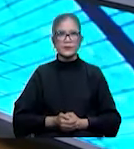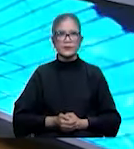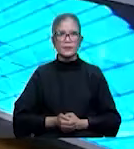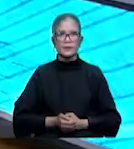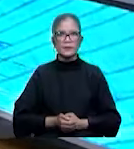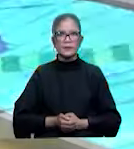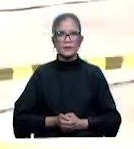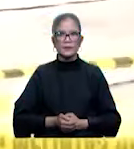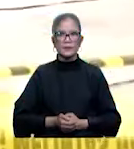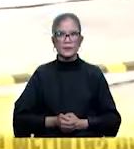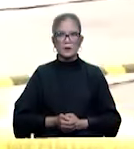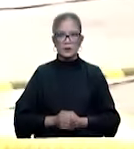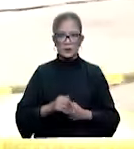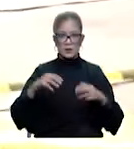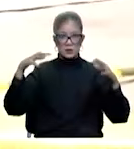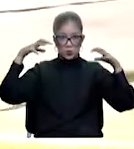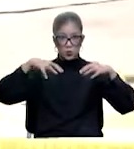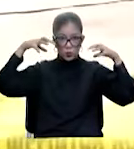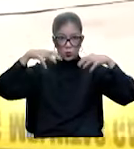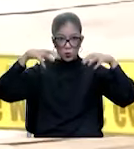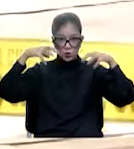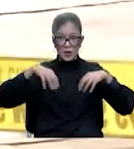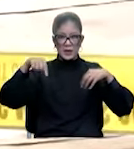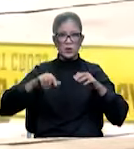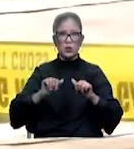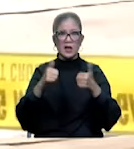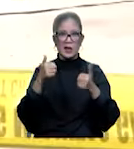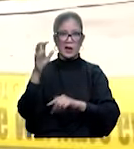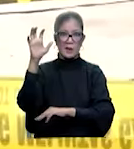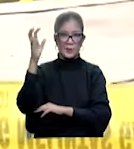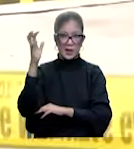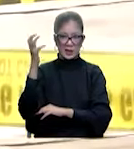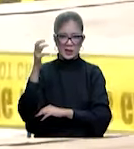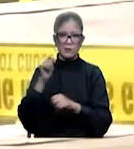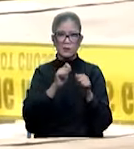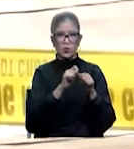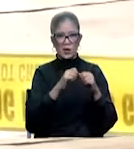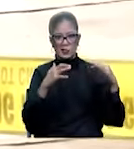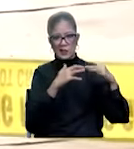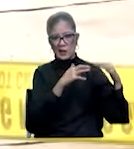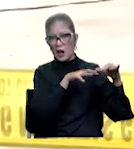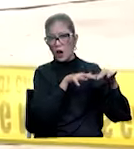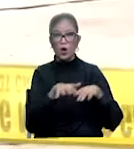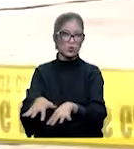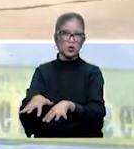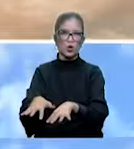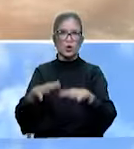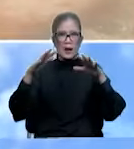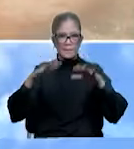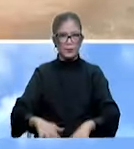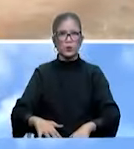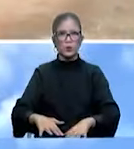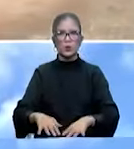Dan juga pemirsa, pasca hujan deras yang terjadi di kawasan Tangerang, Banten ini mengakibatkan tanah longsor atau tanah ambles yang terjadi di